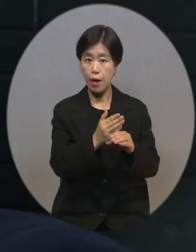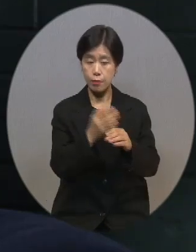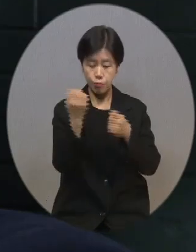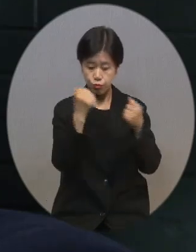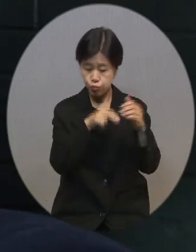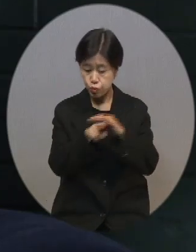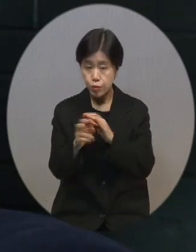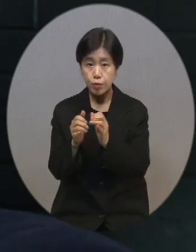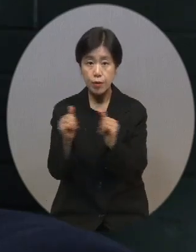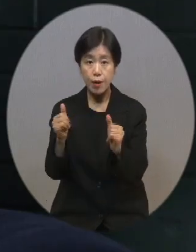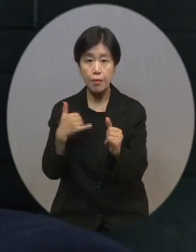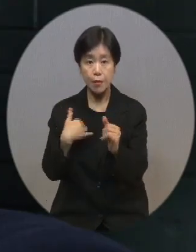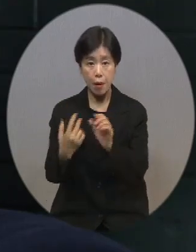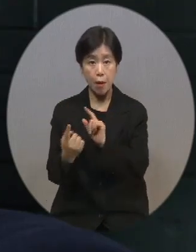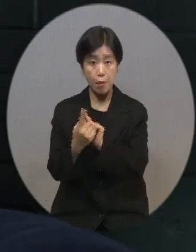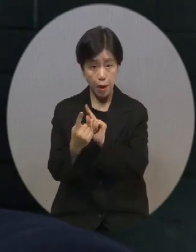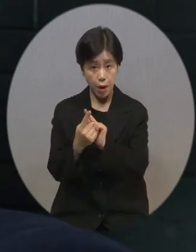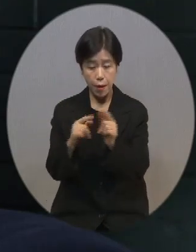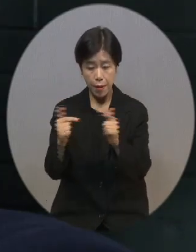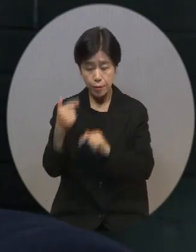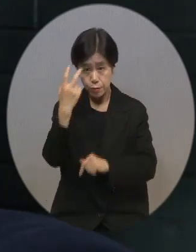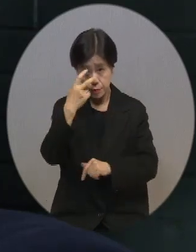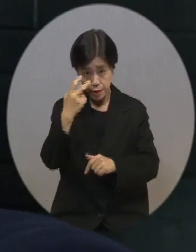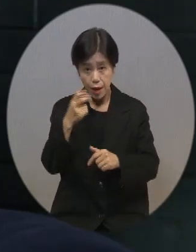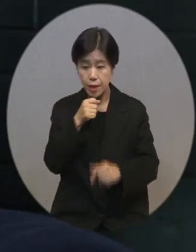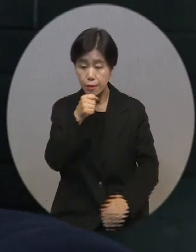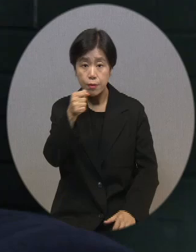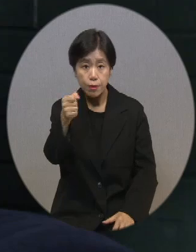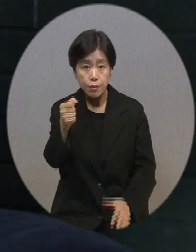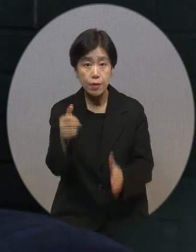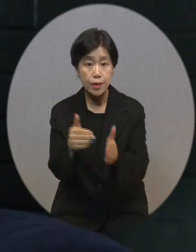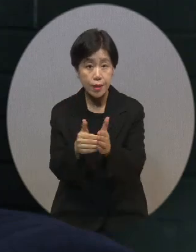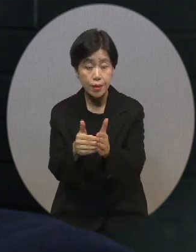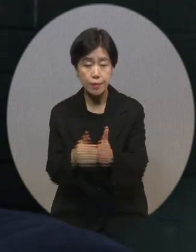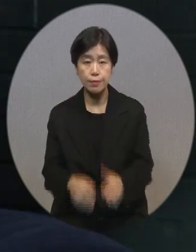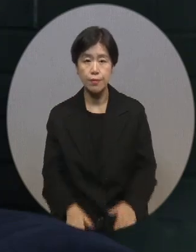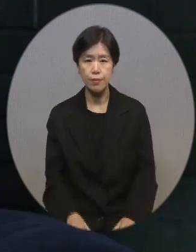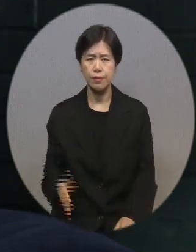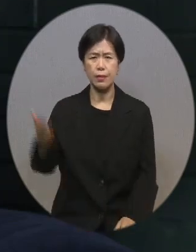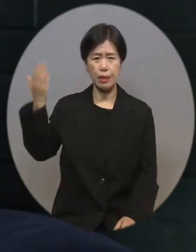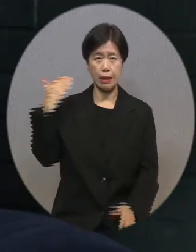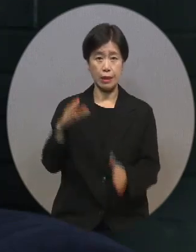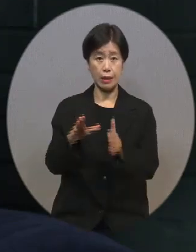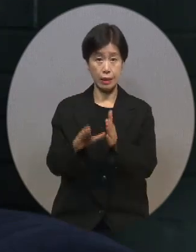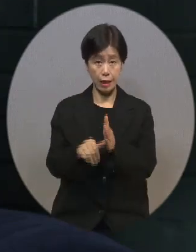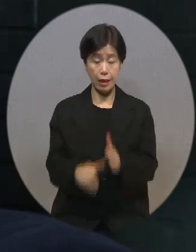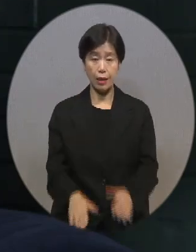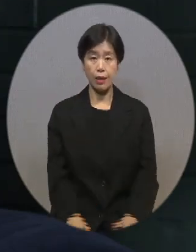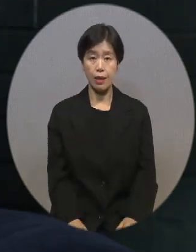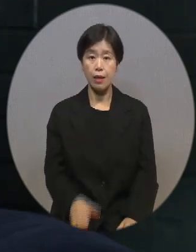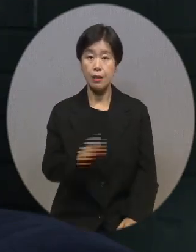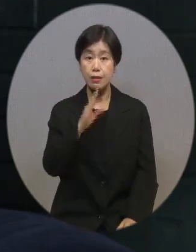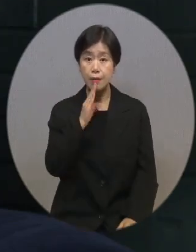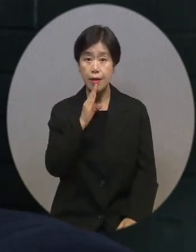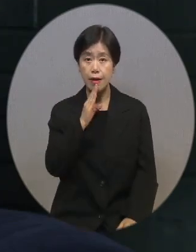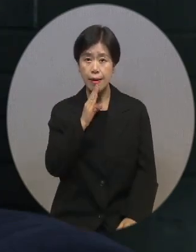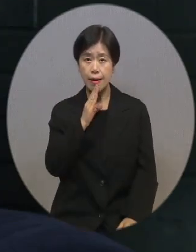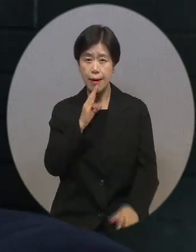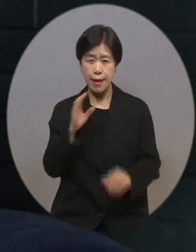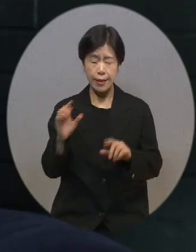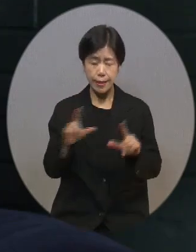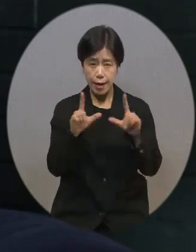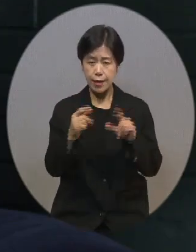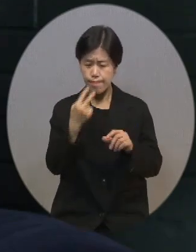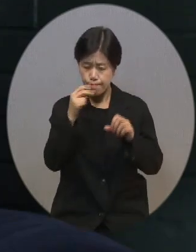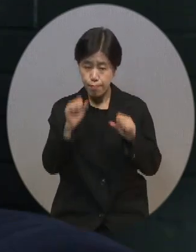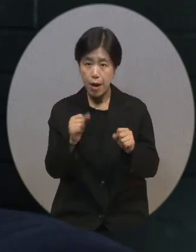주민들 이랑 이런 조사를 하고 인터뷰를 하면 예전에는 정말 살기 위해서